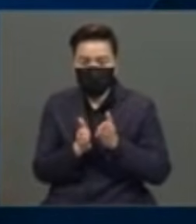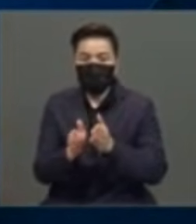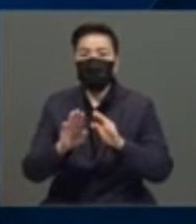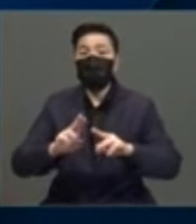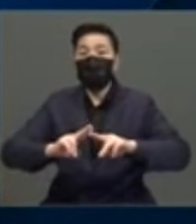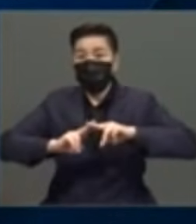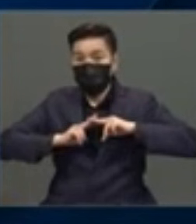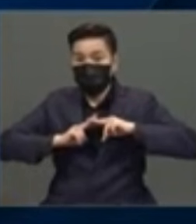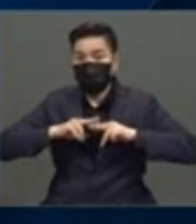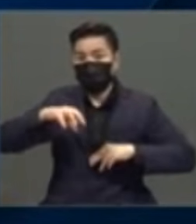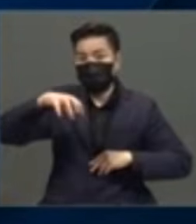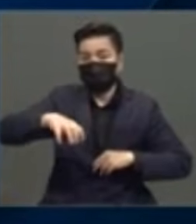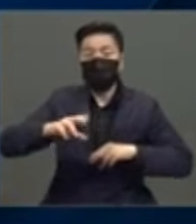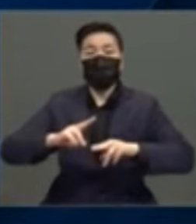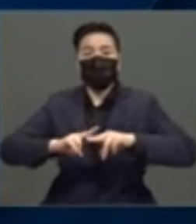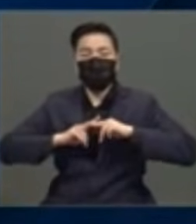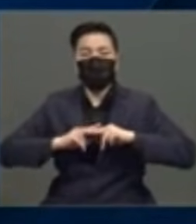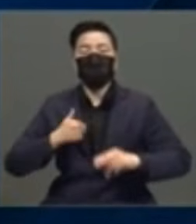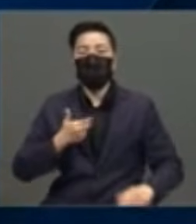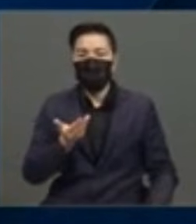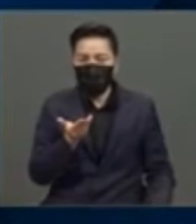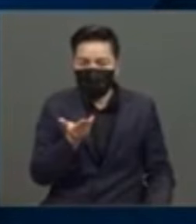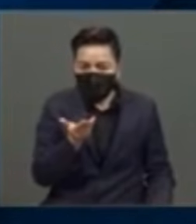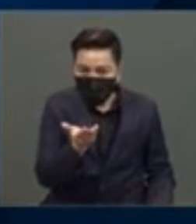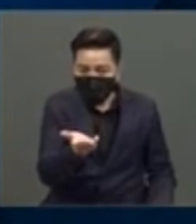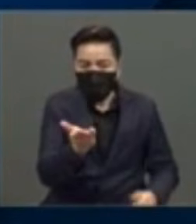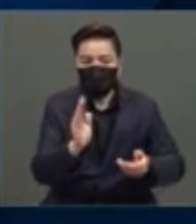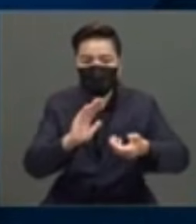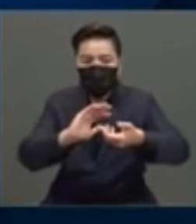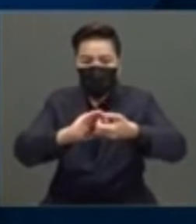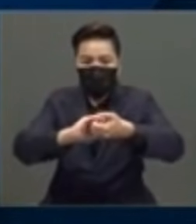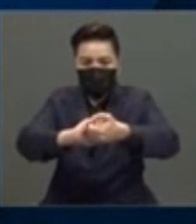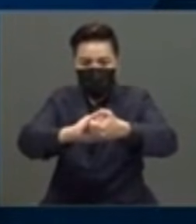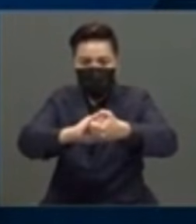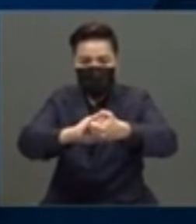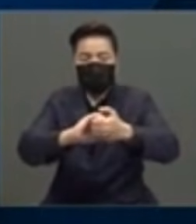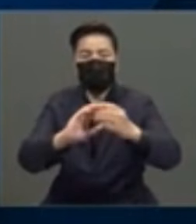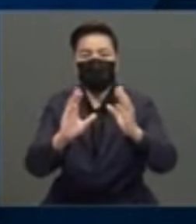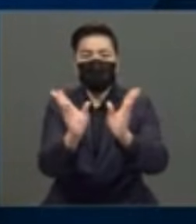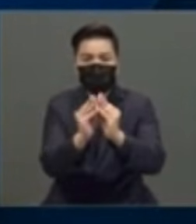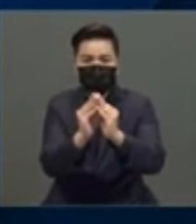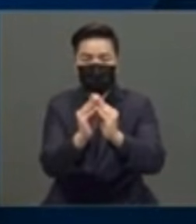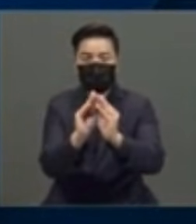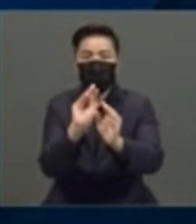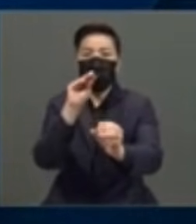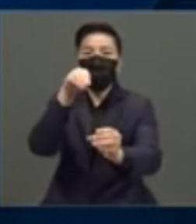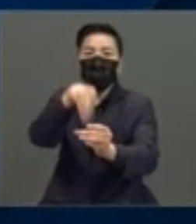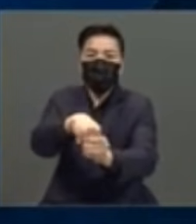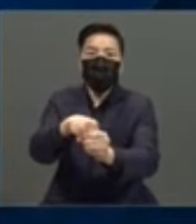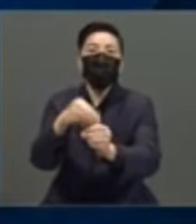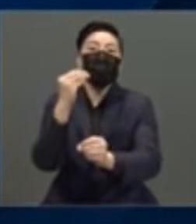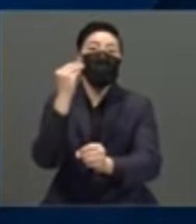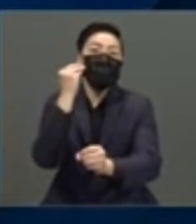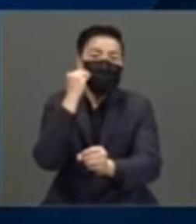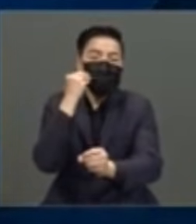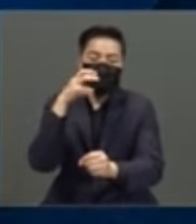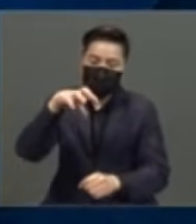อกชนซึ่งอันนี้เราก็ต้องขอความร่วมมือท่านให้ประชุมในที่ประชุมหรือจั